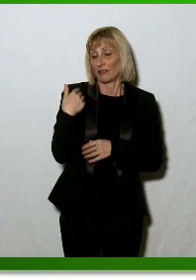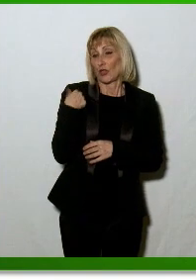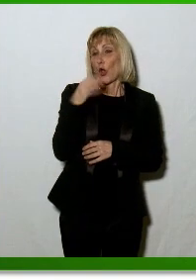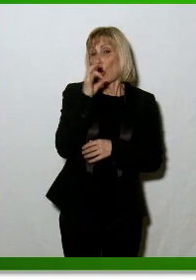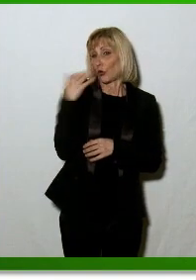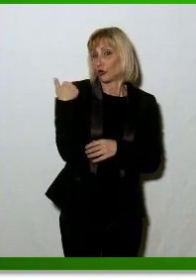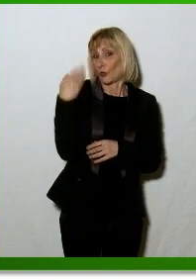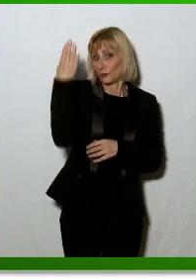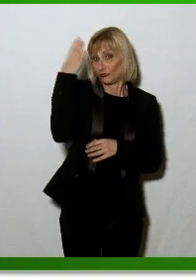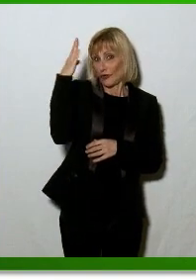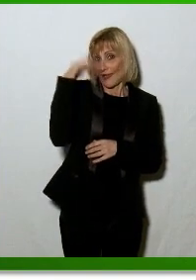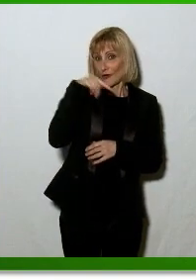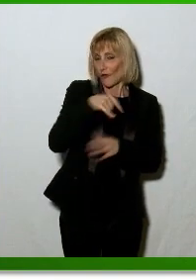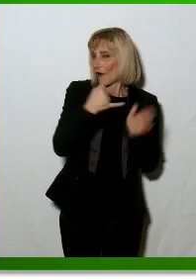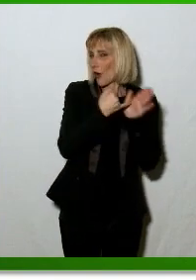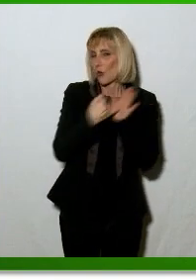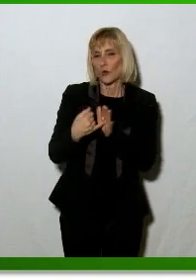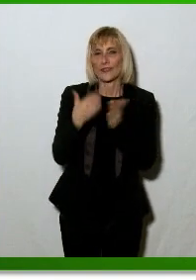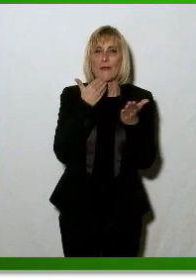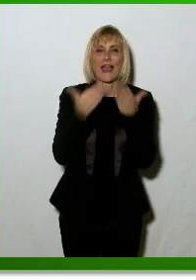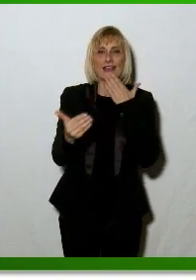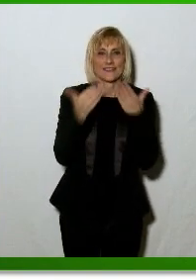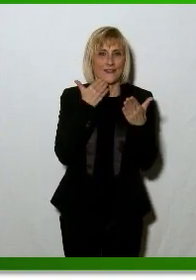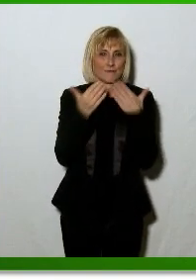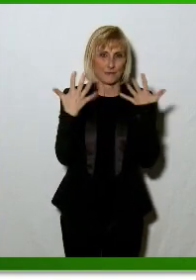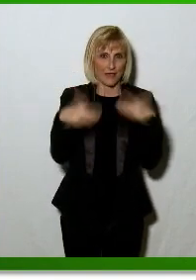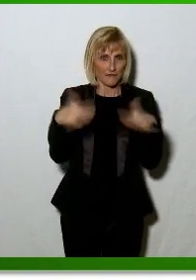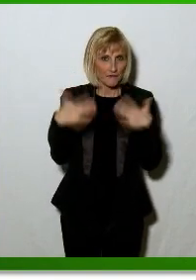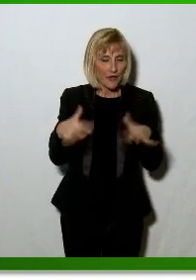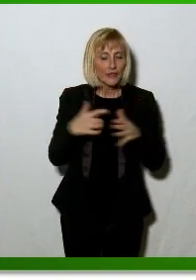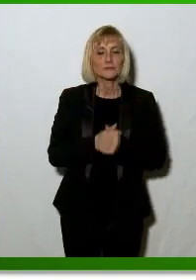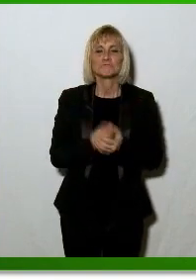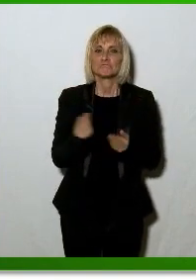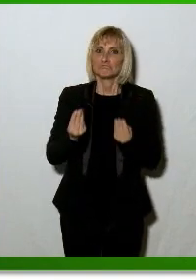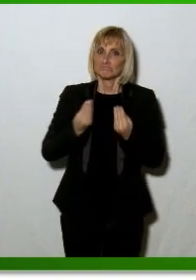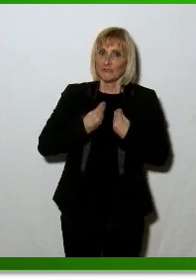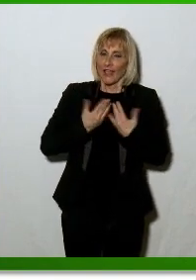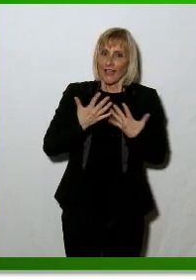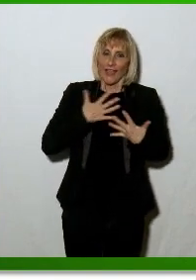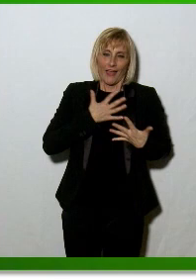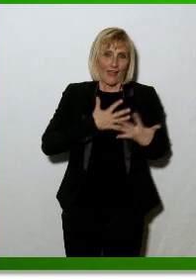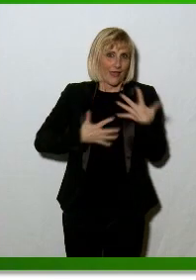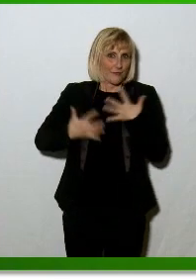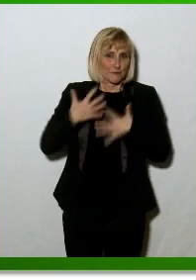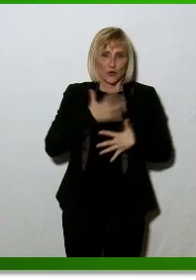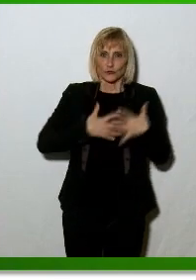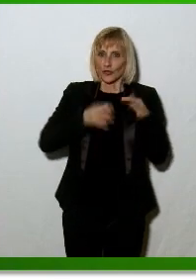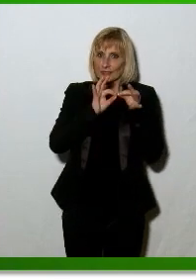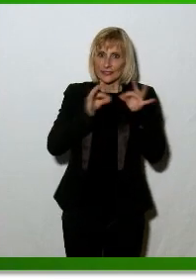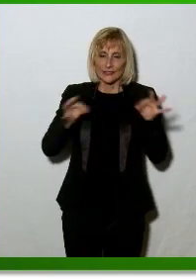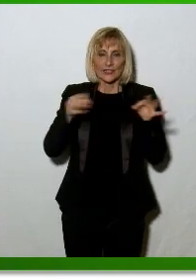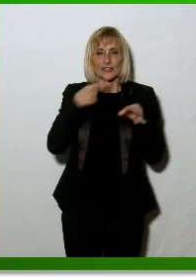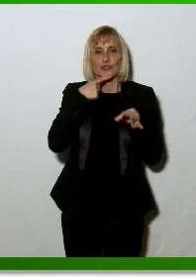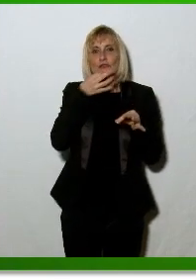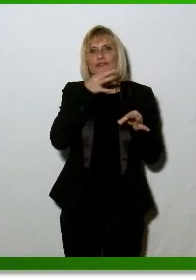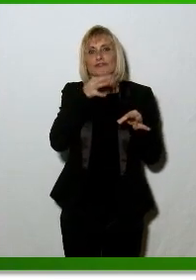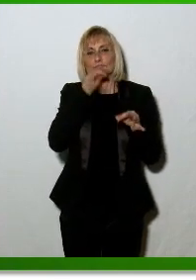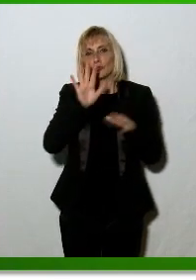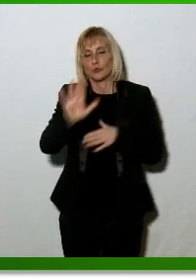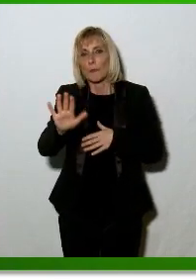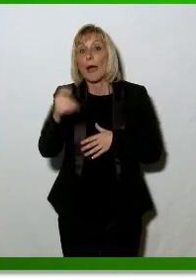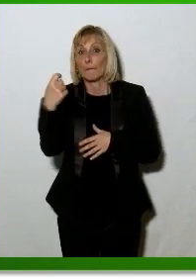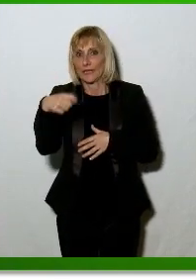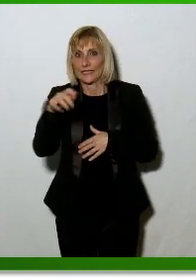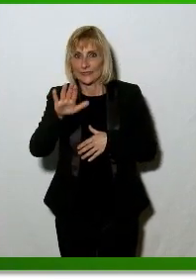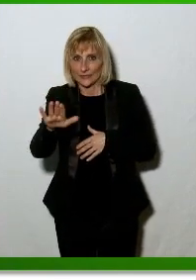è stata la tua ultima assemblea e ci hai emozionato con il tuo appassionato discorso la tua ultima assemblea da presidente Ma